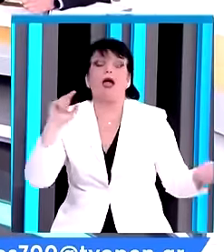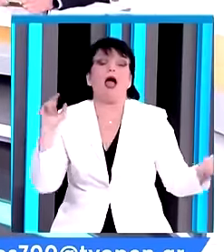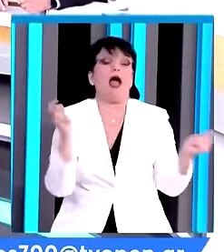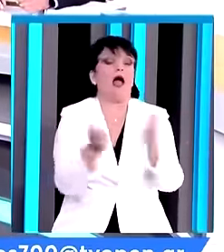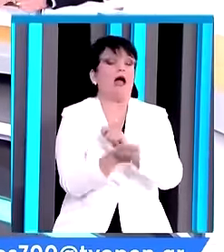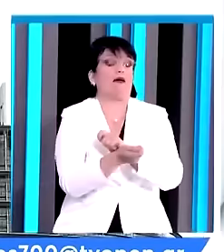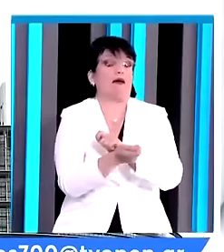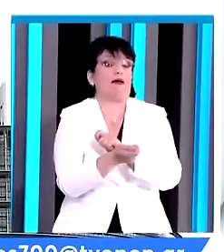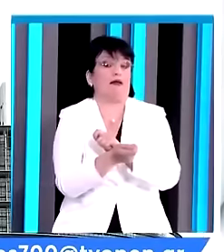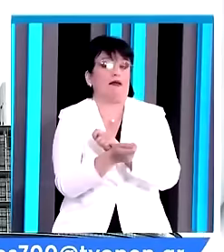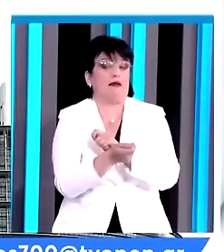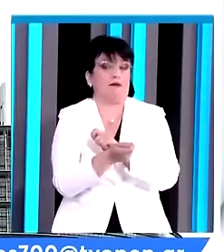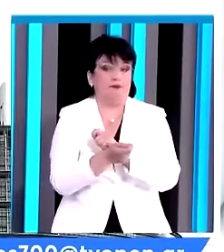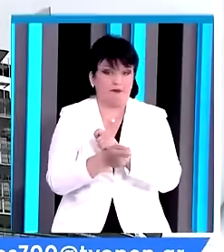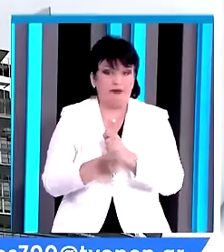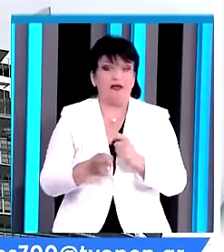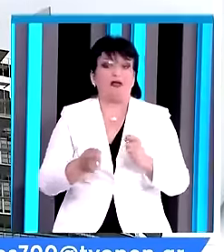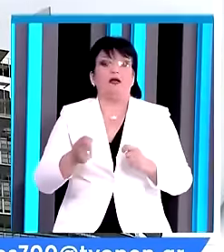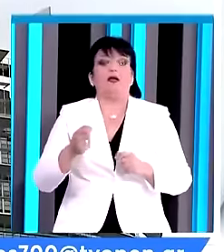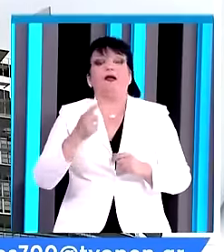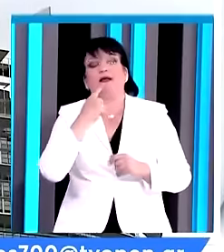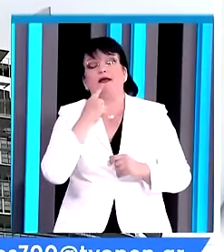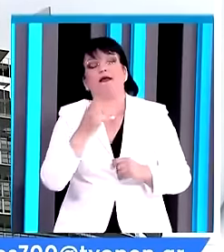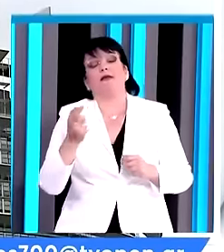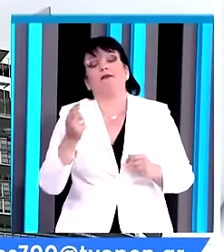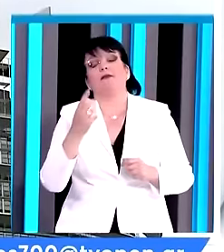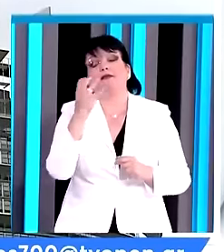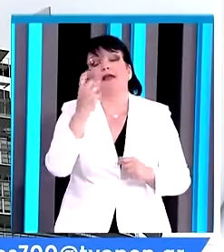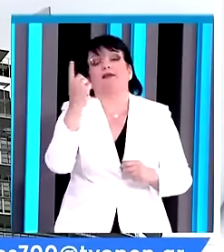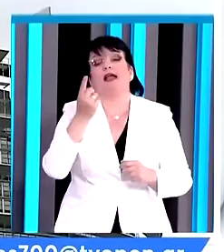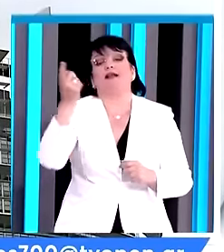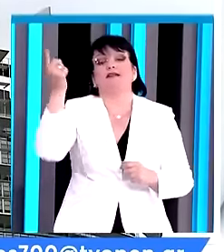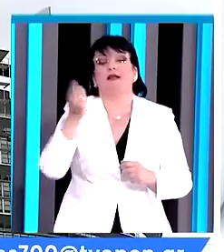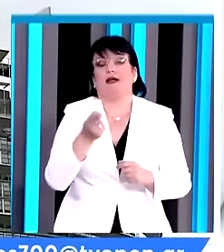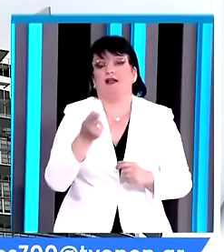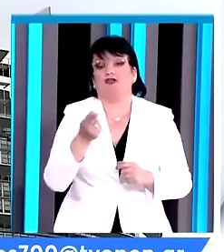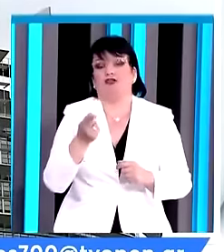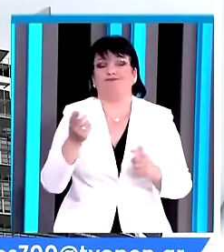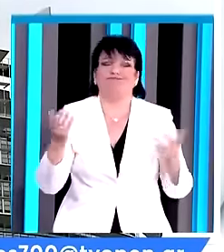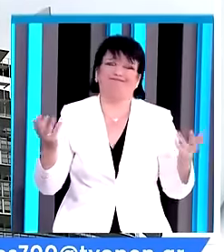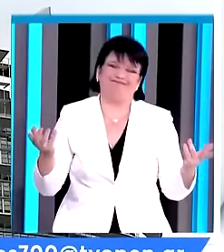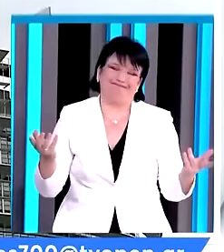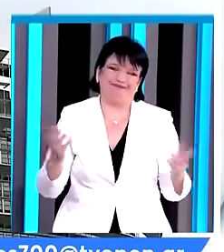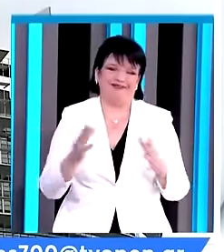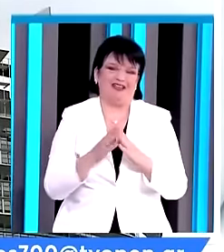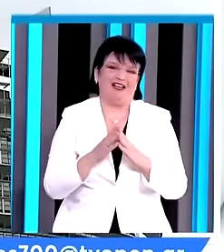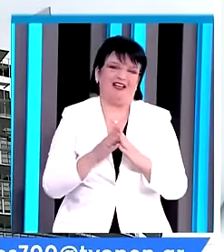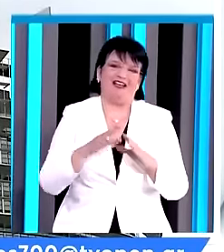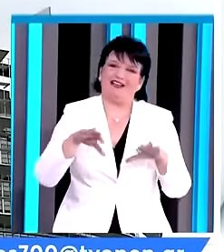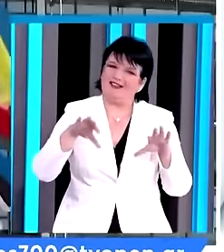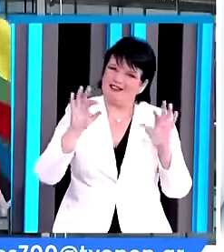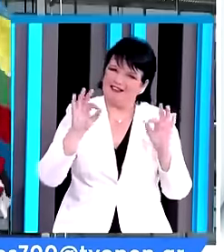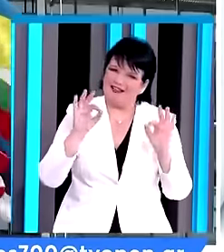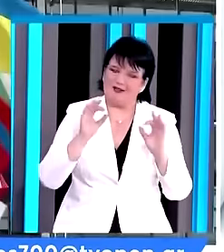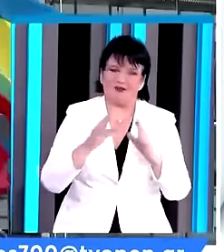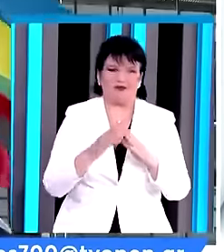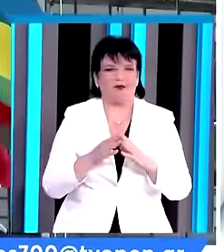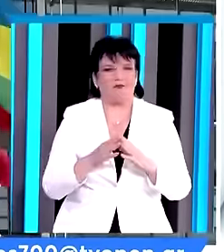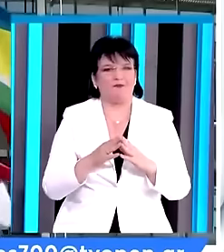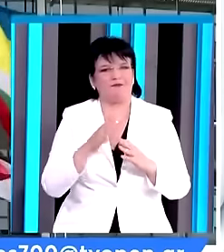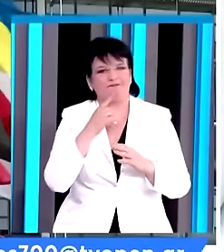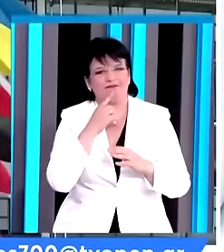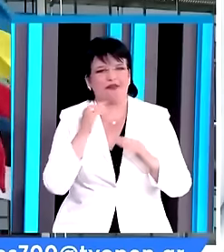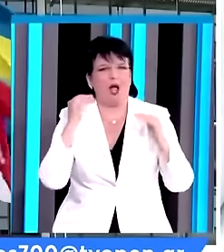μπροστά και είναι και δύο, είναι αντίθετο. Και να τελειώνει το άλλο, θα είναι 41%. Αυτό που... είναι λίγο. Θα ήταν. Εμείς βάλαμε ένα σαφή στόχο. Και ένα